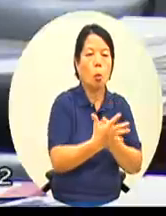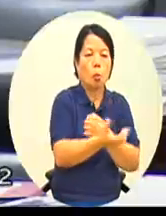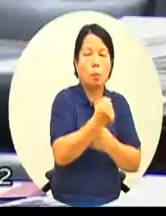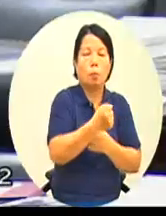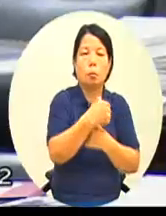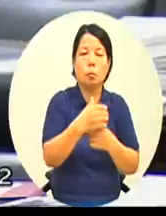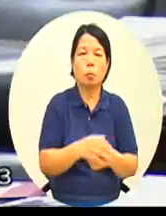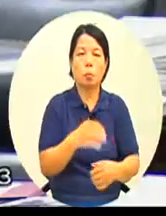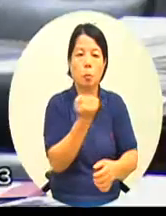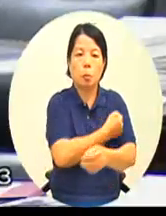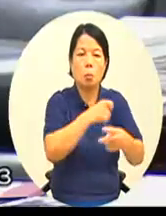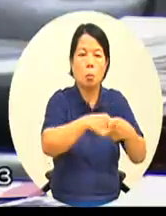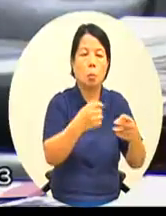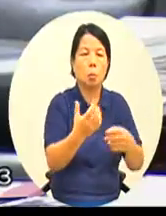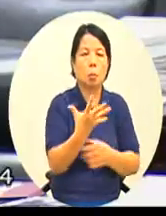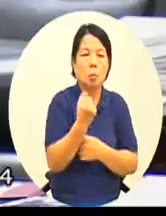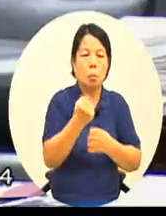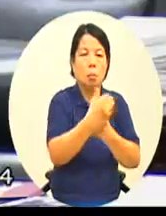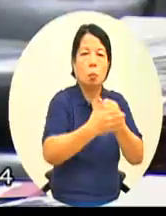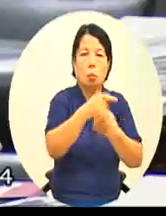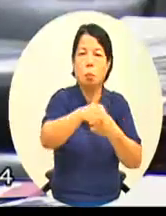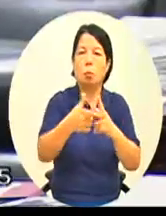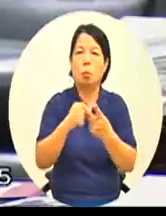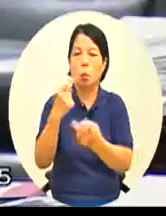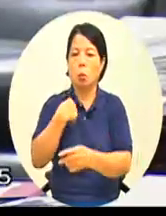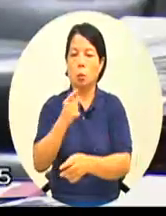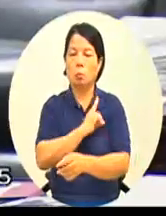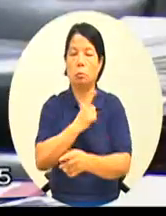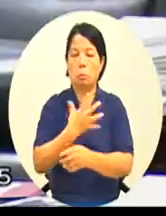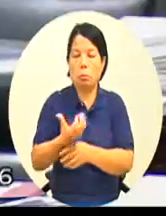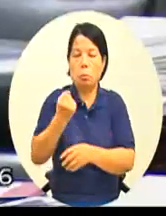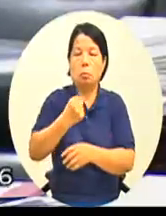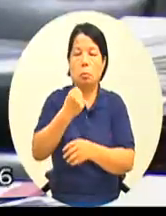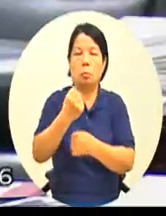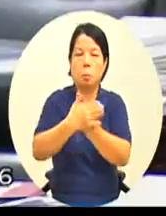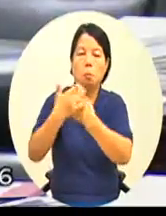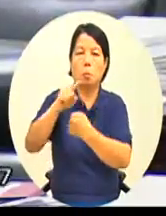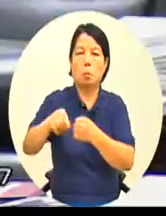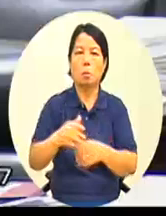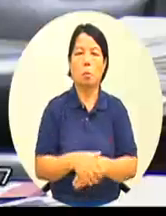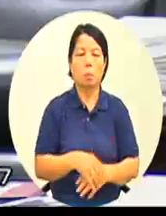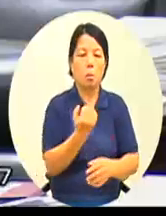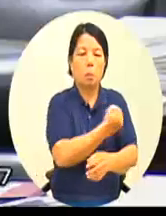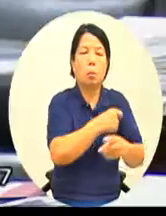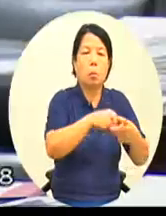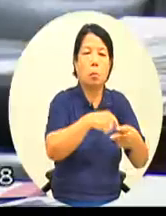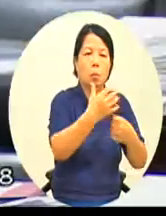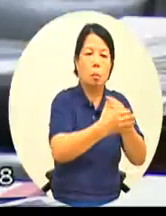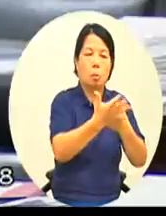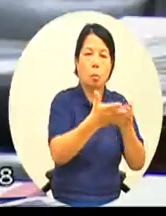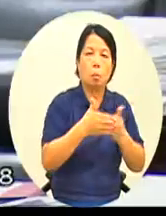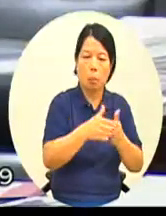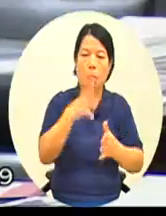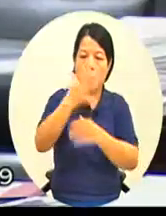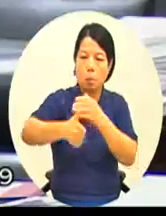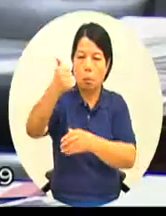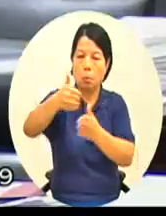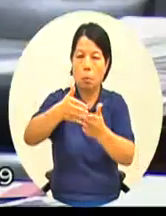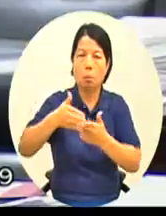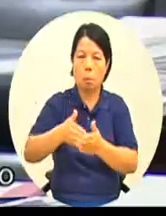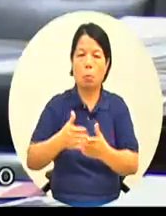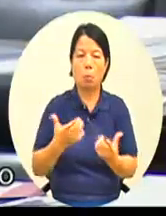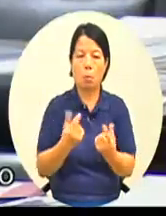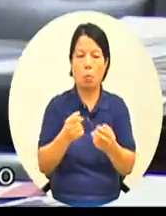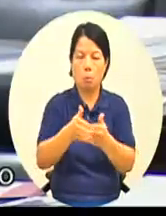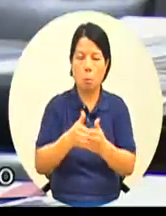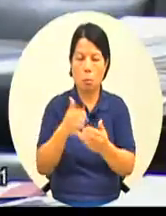存。我觉得这个是一个正面的。啊，那大家让有保障。他说：“劳工的权益绝对要保障，但是我们的产业业者，我们这些小型的企